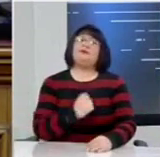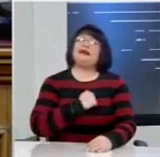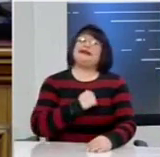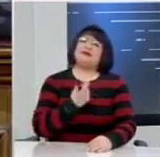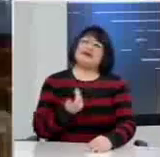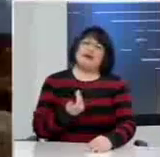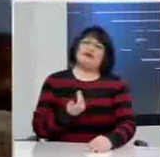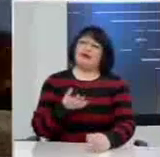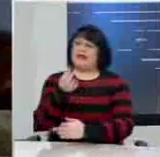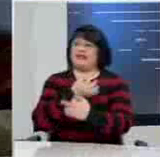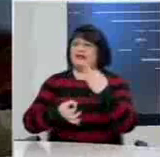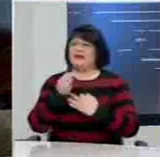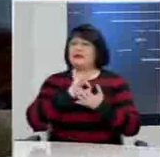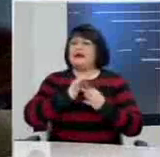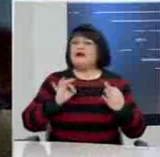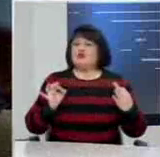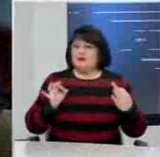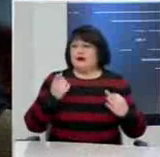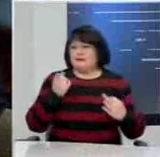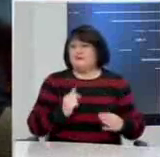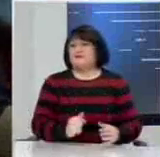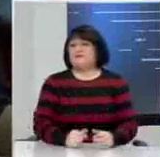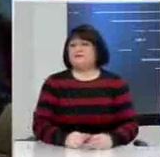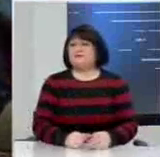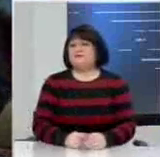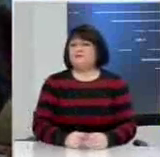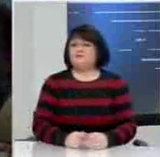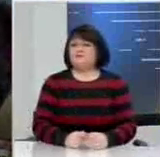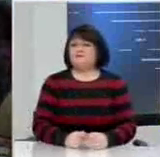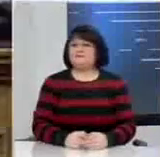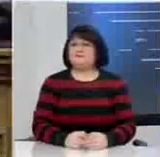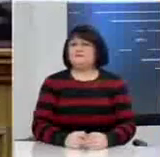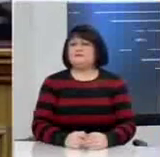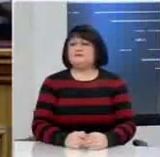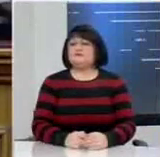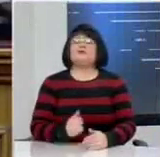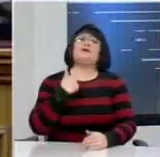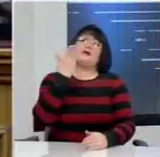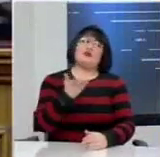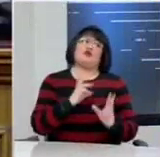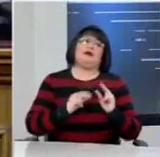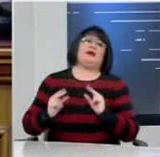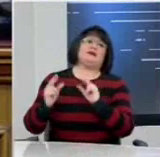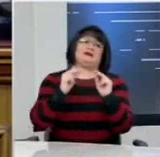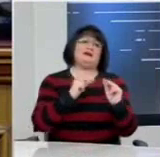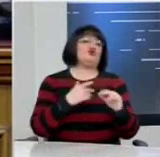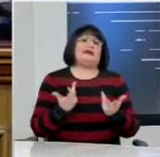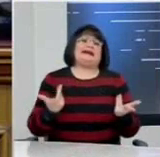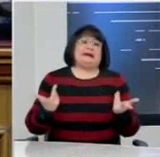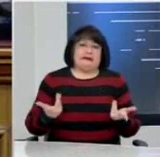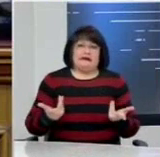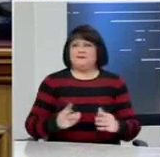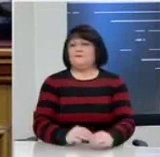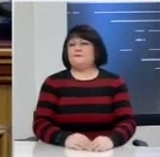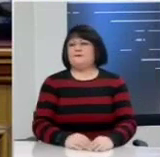θα δώσει πολύ πιο αναλυτικές λεπτομέρειες και θα έχουμε τη δυνατότητα να κάνουμε μια διεξοδική συζήτηση για να καθορίσουμε τη στάση μας. Με δύο